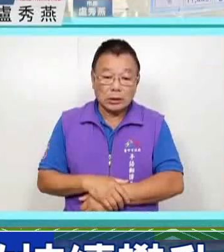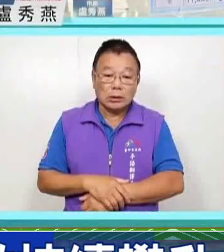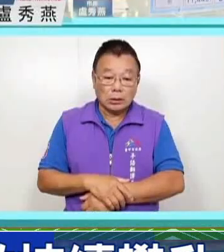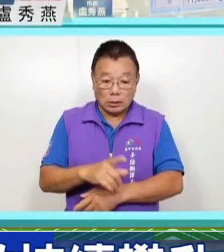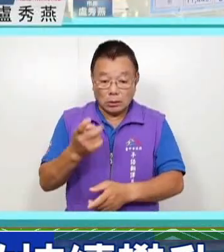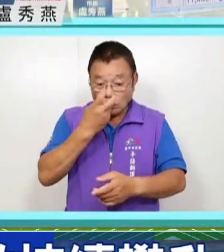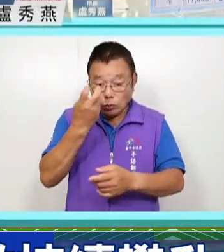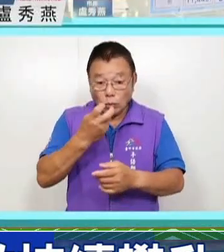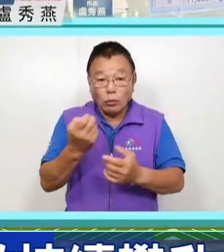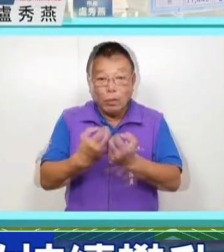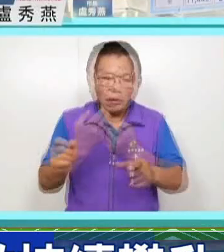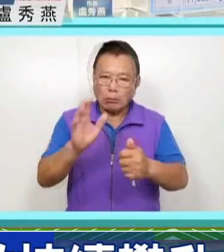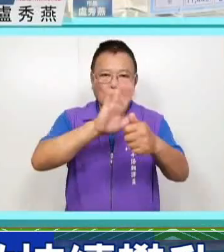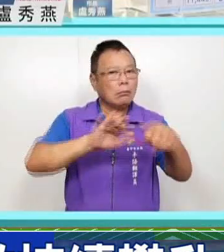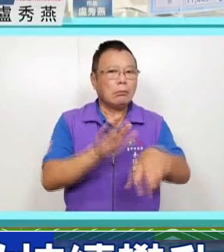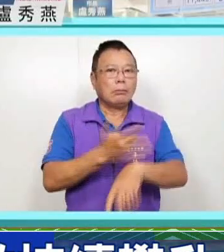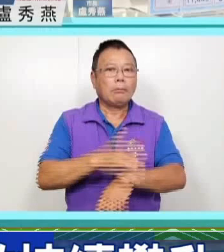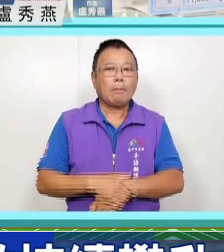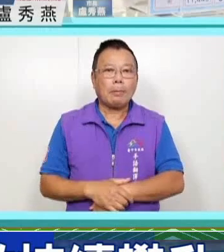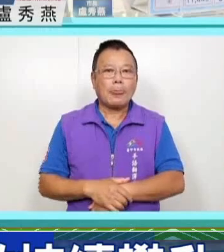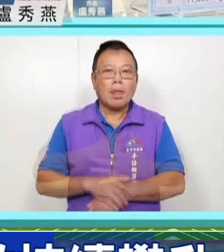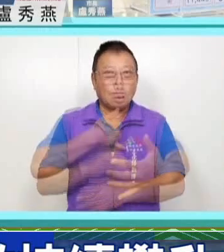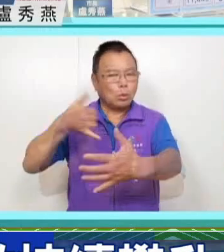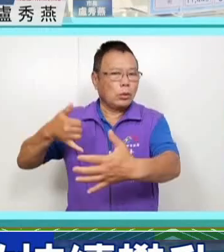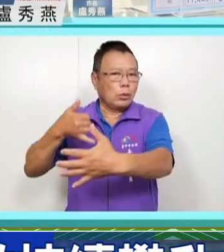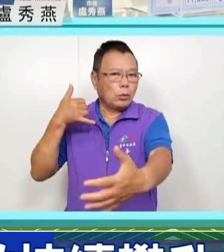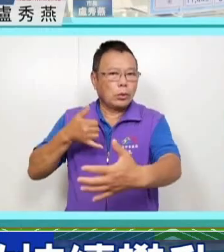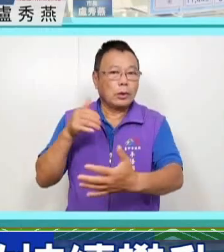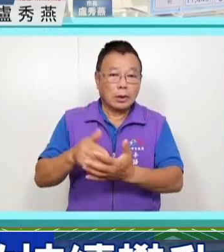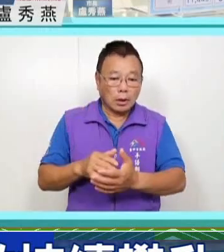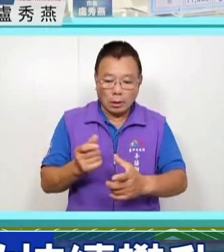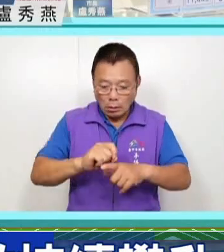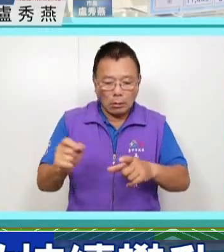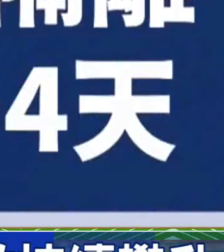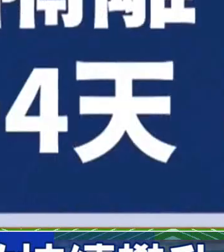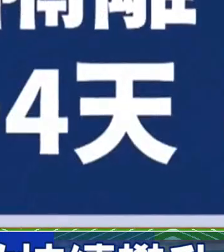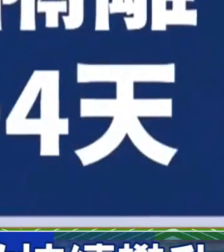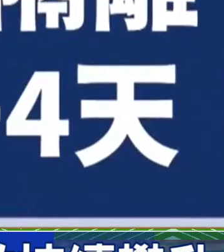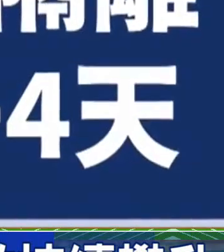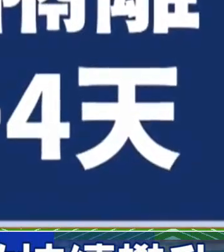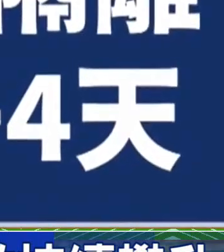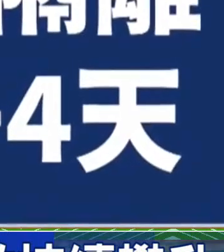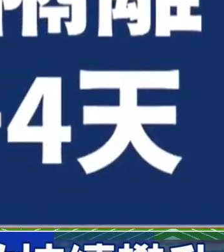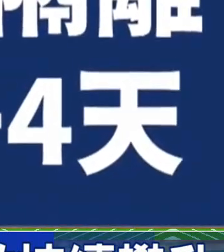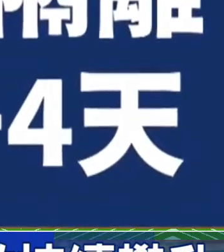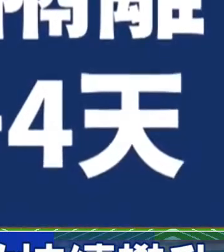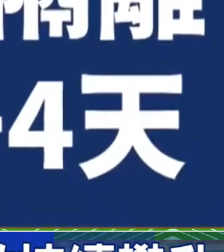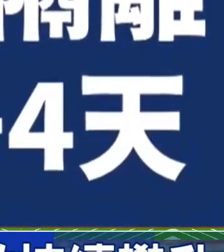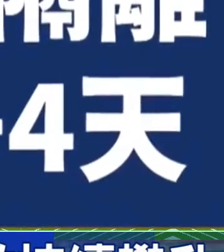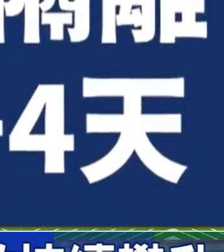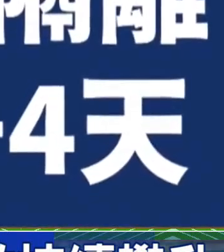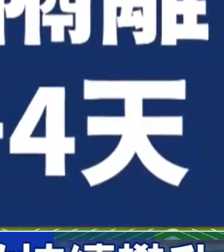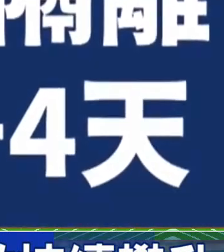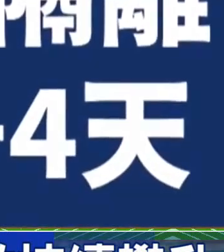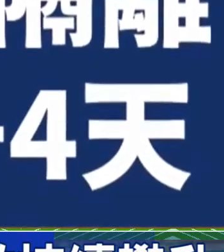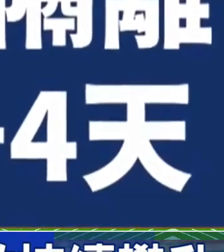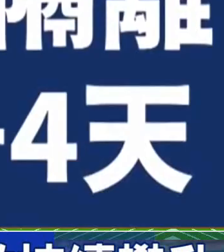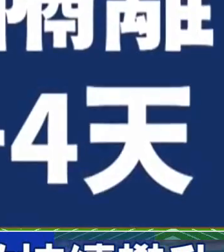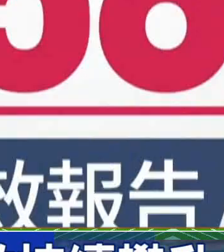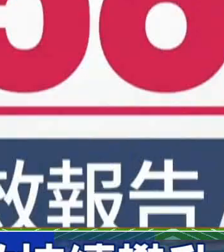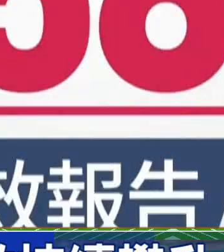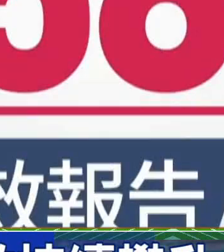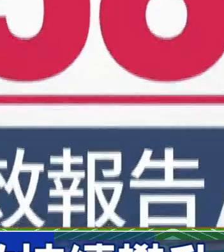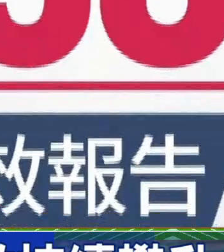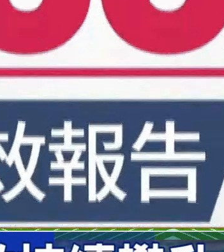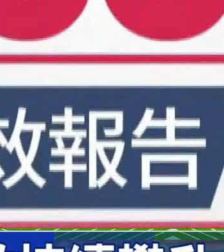是营区有人染疫，经过部队安排采检后发现的确诊者。另外，彰化新增了99例，包含